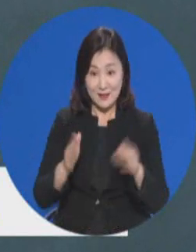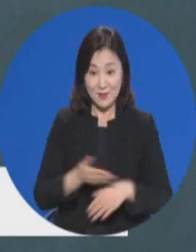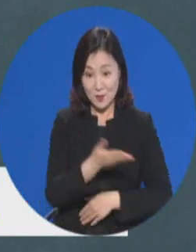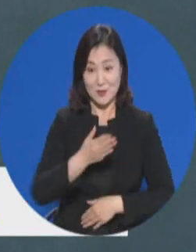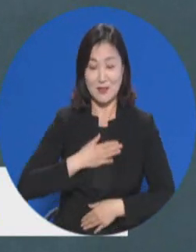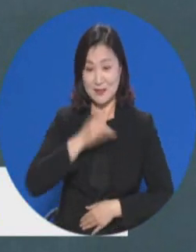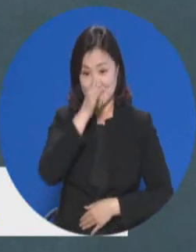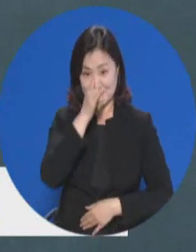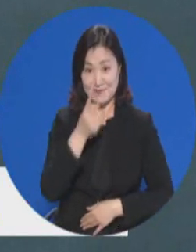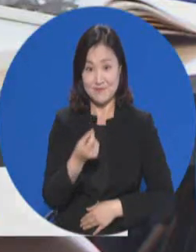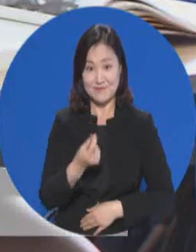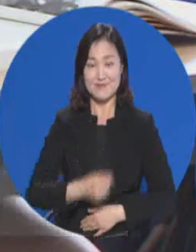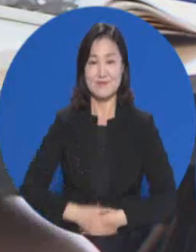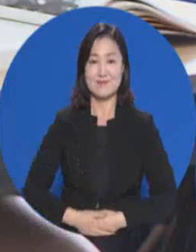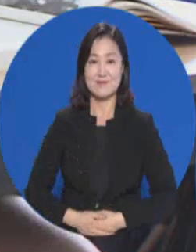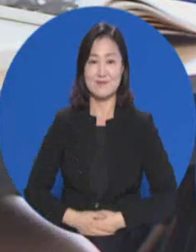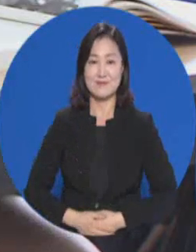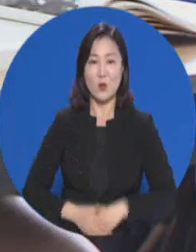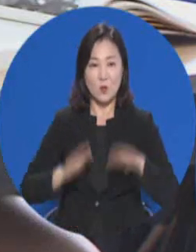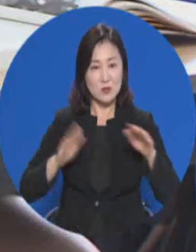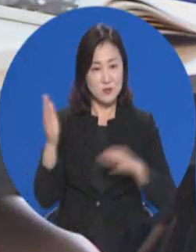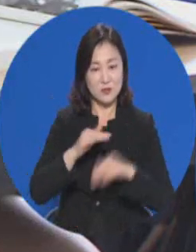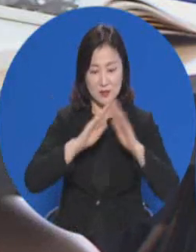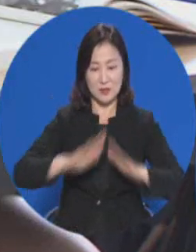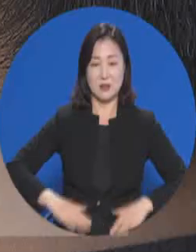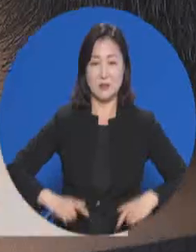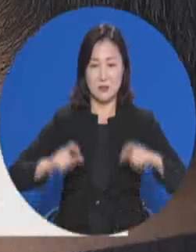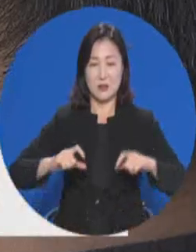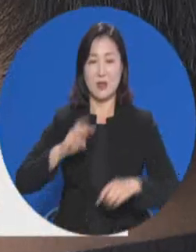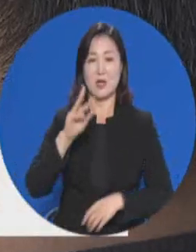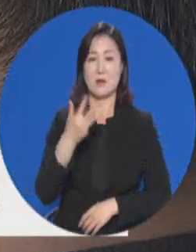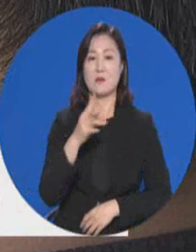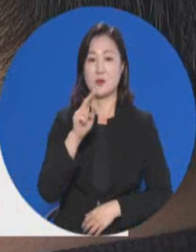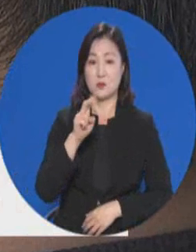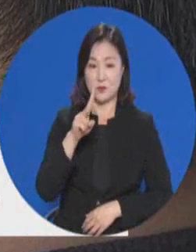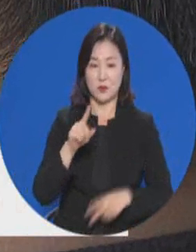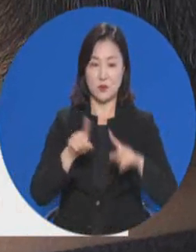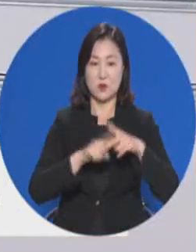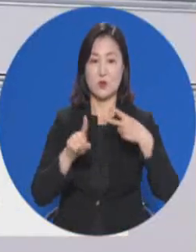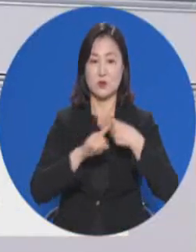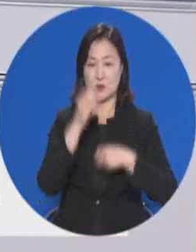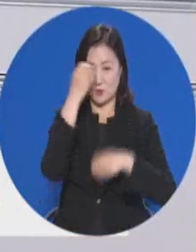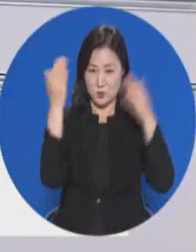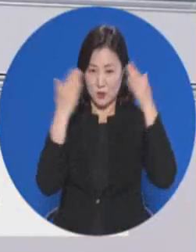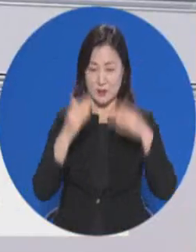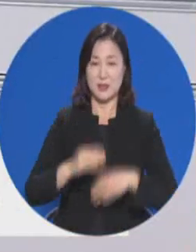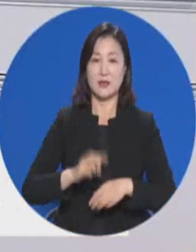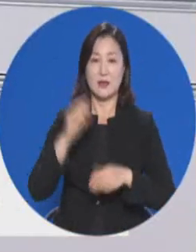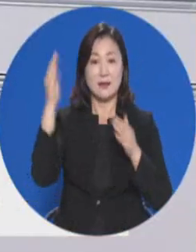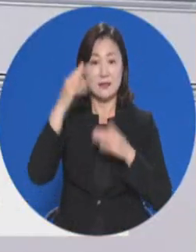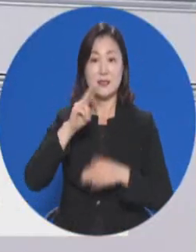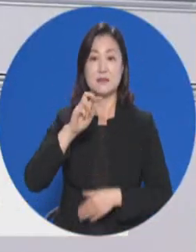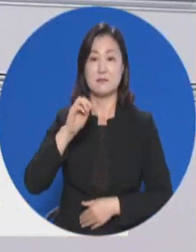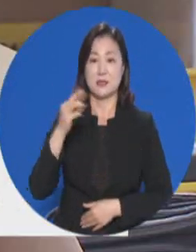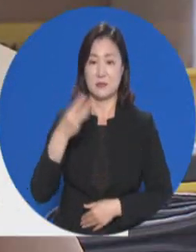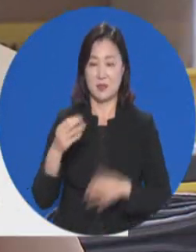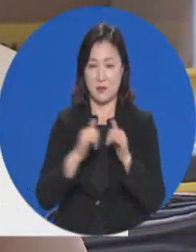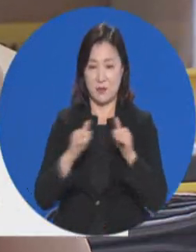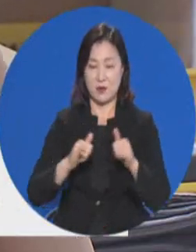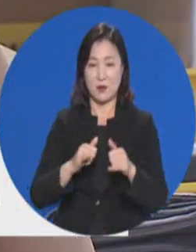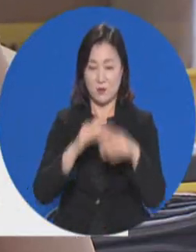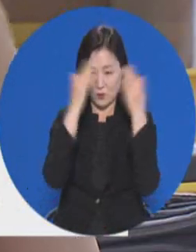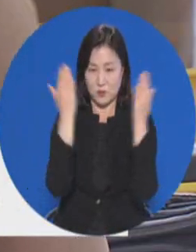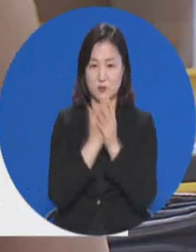있죠? 네. 오늘부터 전남 지역 822개 초중고교 재학생 20만 3천여 명이 등교